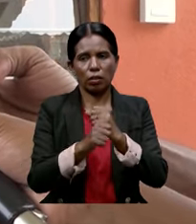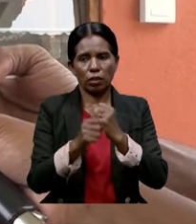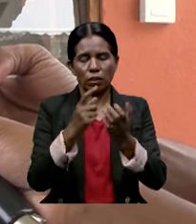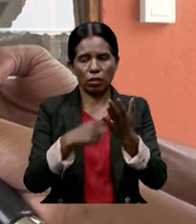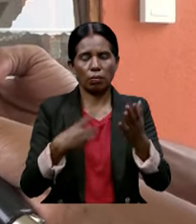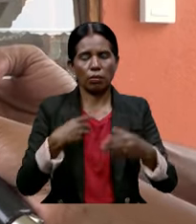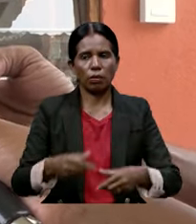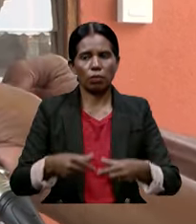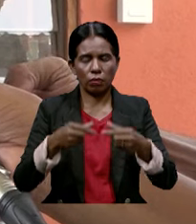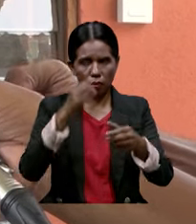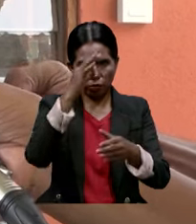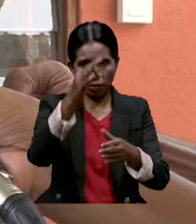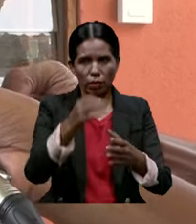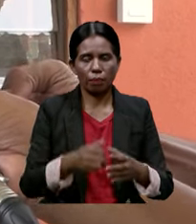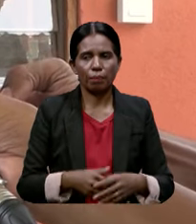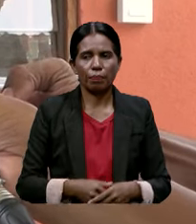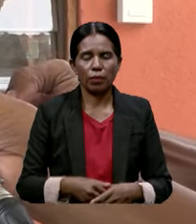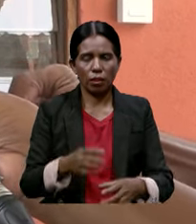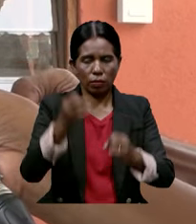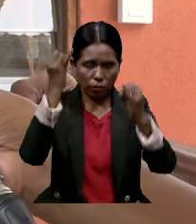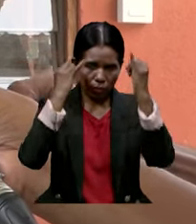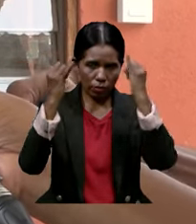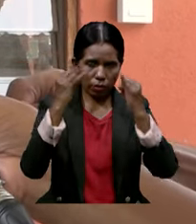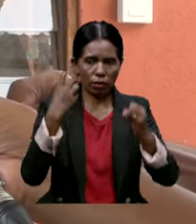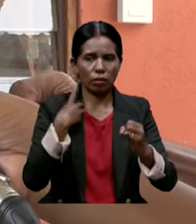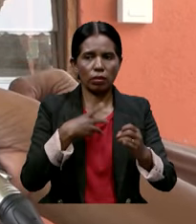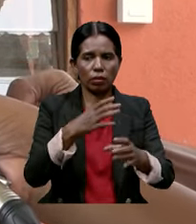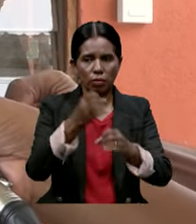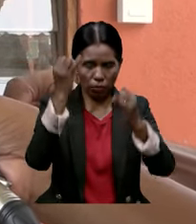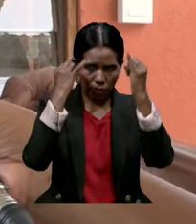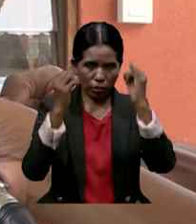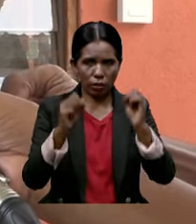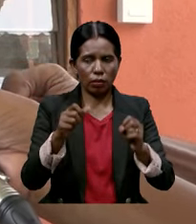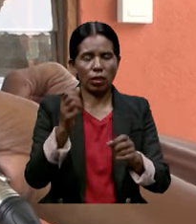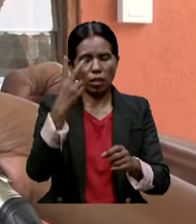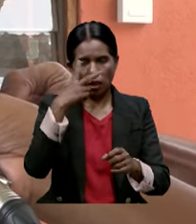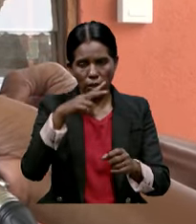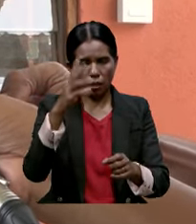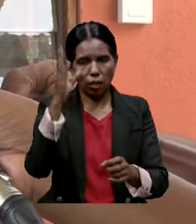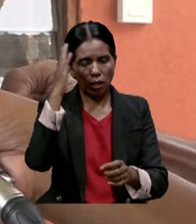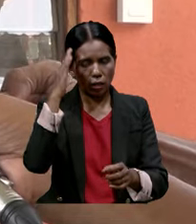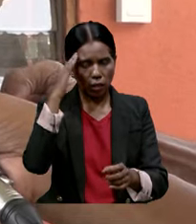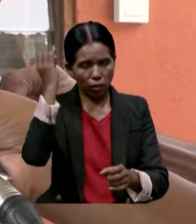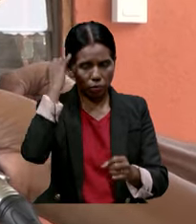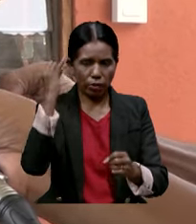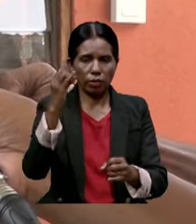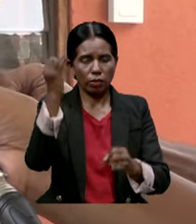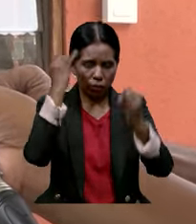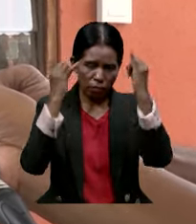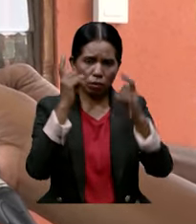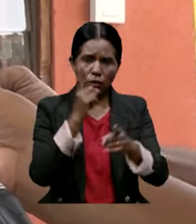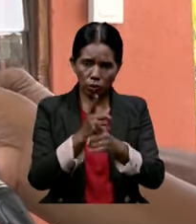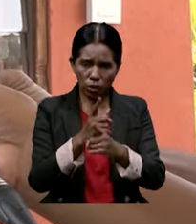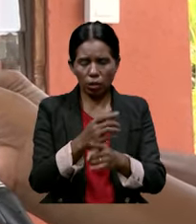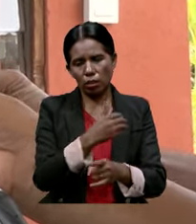foti ya futur. Pesi sim informasi ne, klaro ita sim informasi ita presisi analisa dulu, verifikasi dulu informasi ne, ni kredibel kalah. Depois